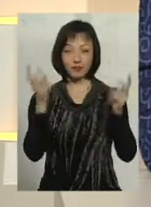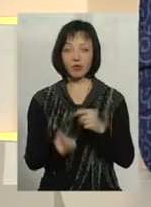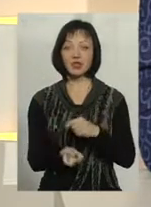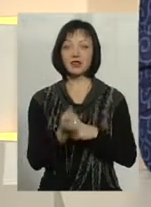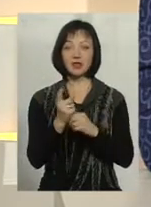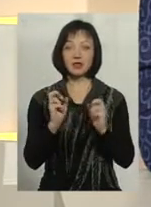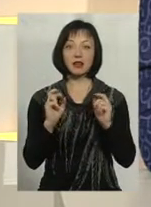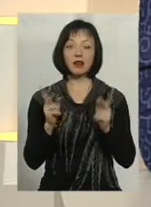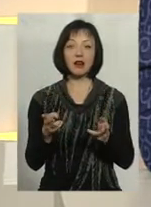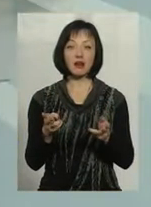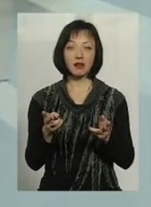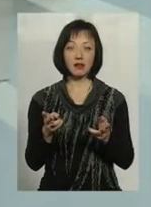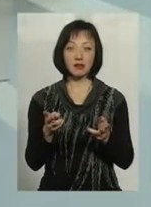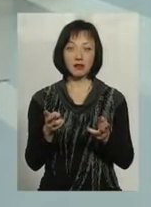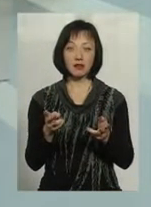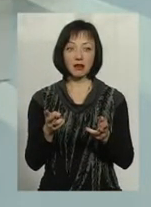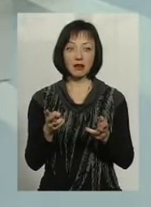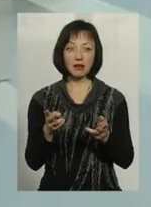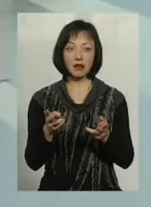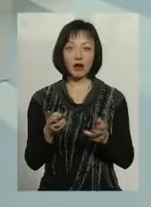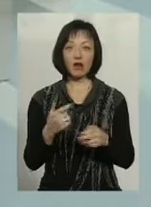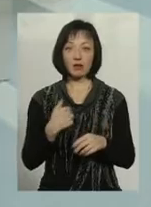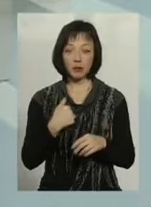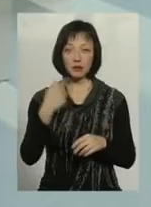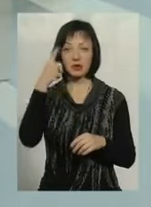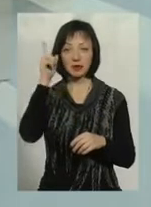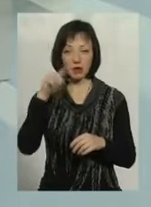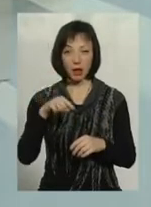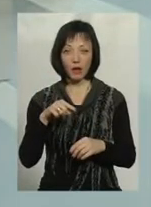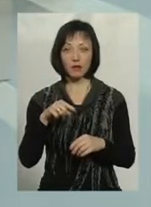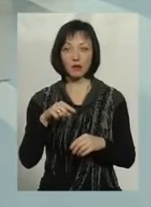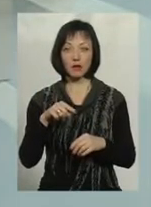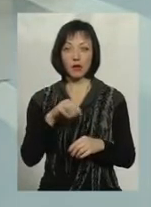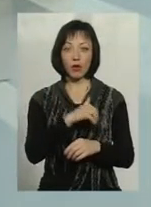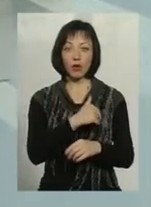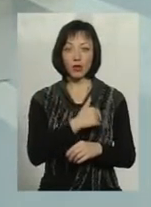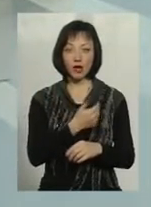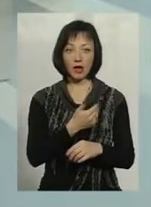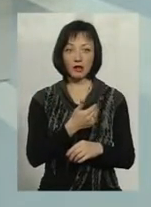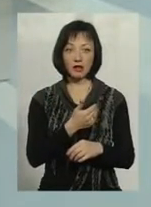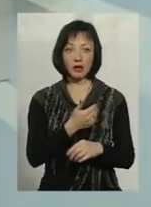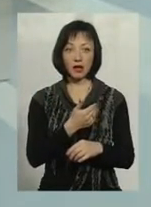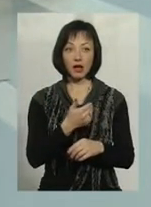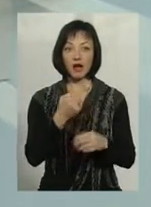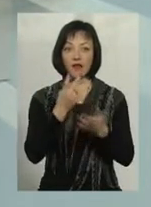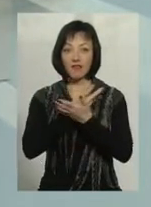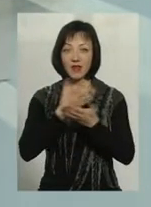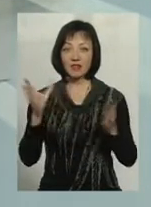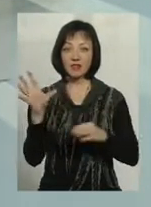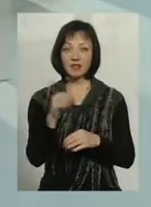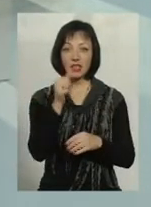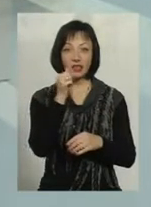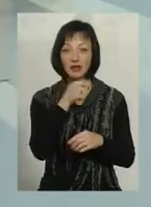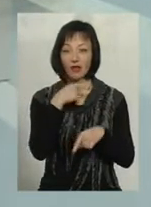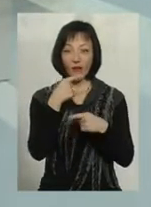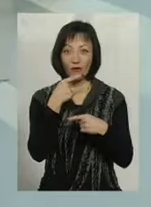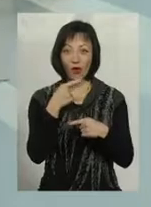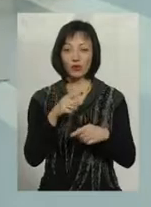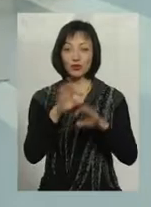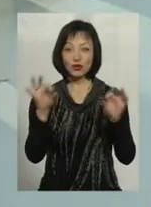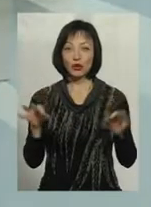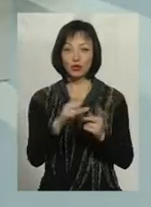розроблено Кабміном такі норми для якраз для оцих інспекцій праці, що я, показавши юристам, то, власне, юристи